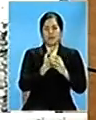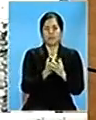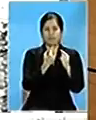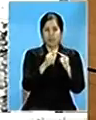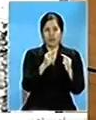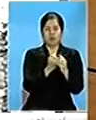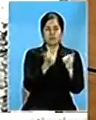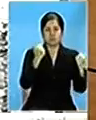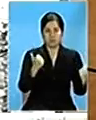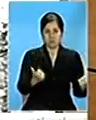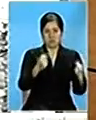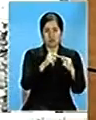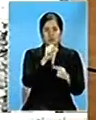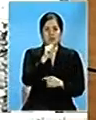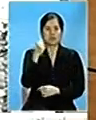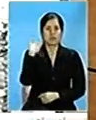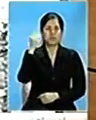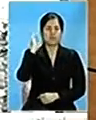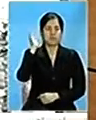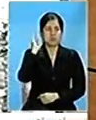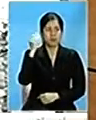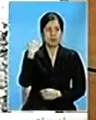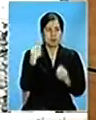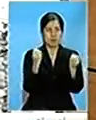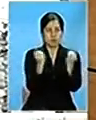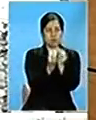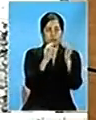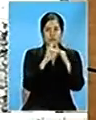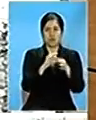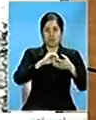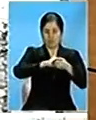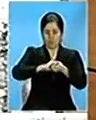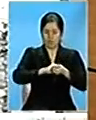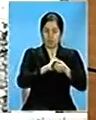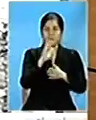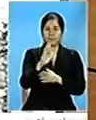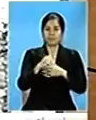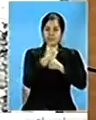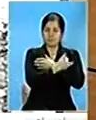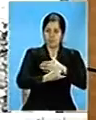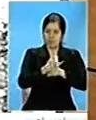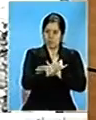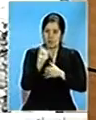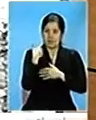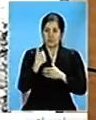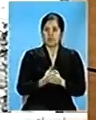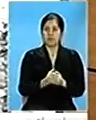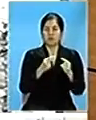จะมันเกิดขึ้นเนี่ยถ้ามันเป็นกระทบกระทั่งต่อความสัมพันธ์ระหว่างประเทศกระทบกระทั่งต่อสิ่ง